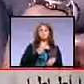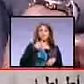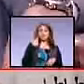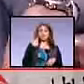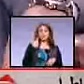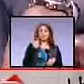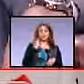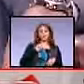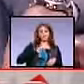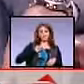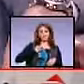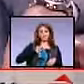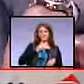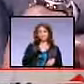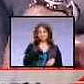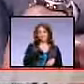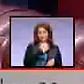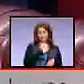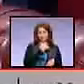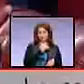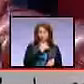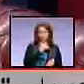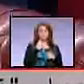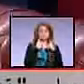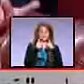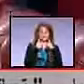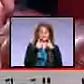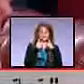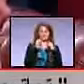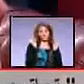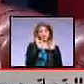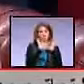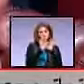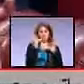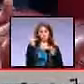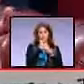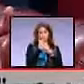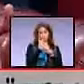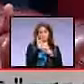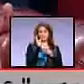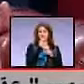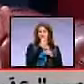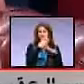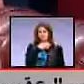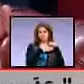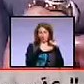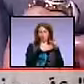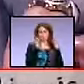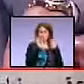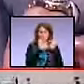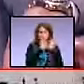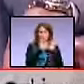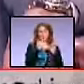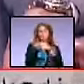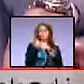مش جدا هو فيلم يعني كان سسبنس، كان كوميدي ورومانسي، يعني نقدر نسميه رومانتك كوميدي. رومانتك كوميدي، كنت انت وغادة عادل،